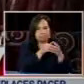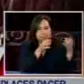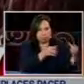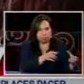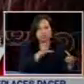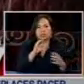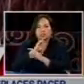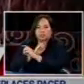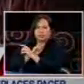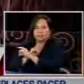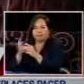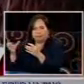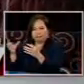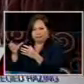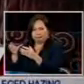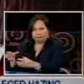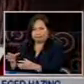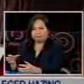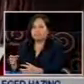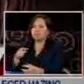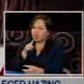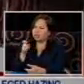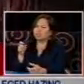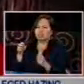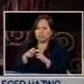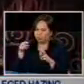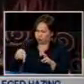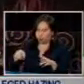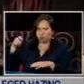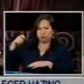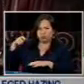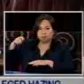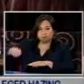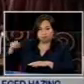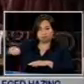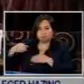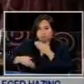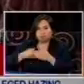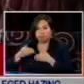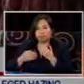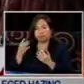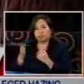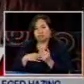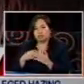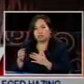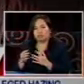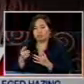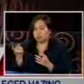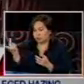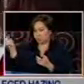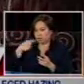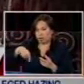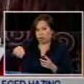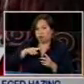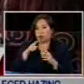ba sa trial na ito, kahit na sui generis ito, political process, tayo ba ay magkakasundo na